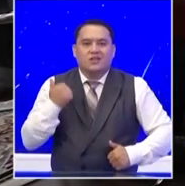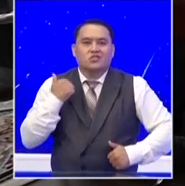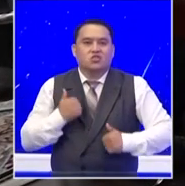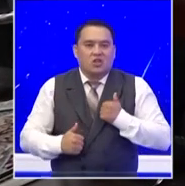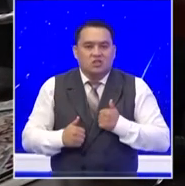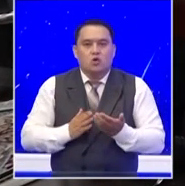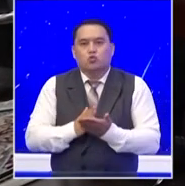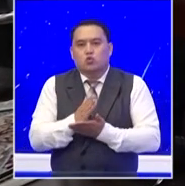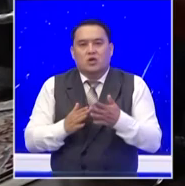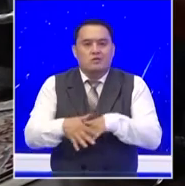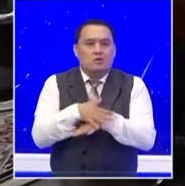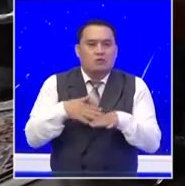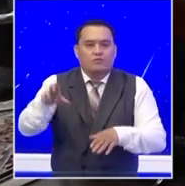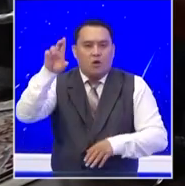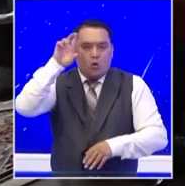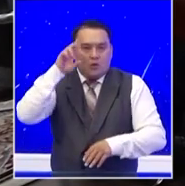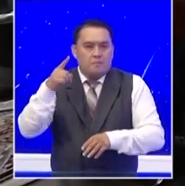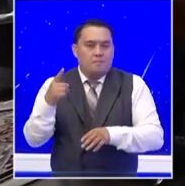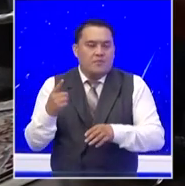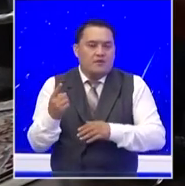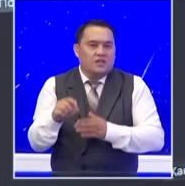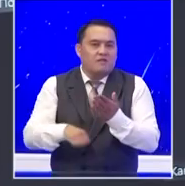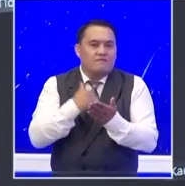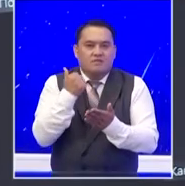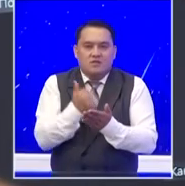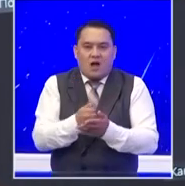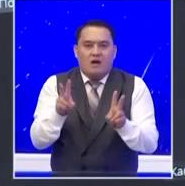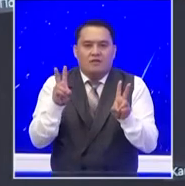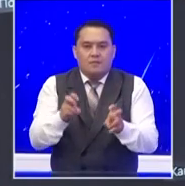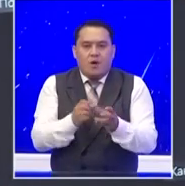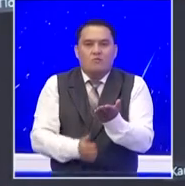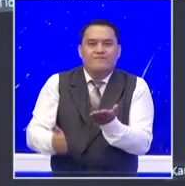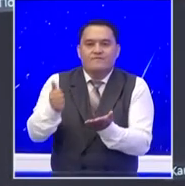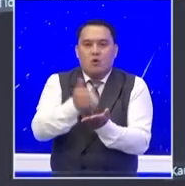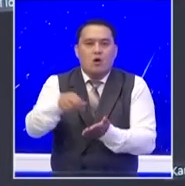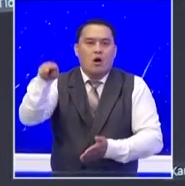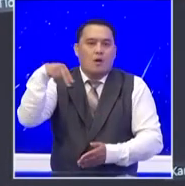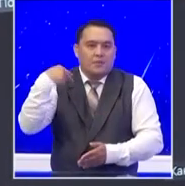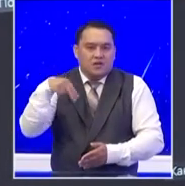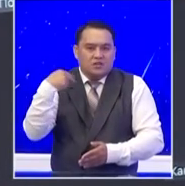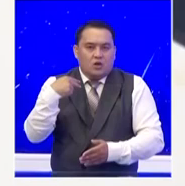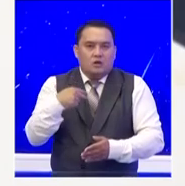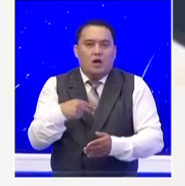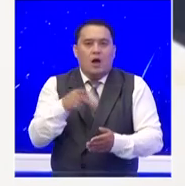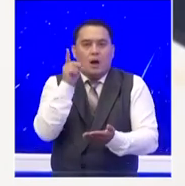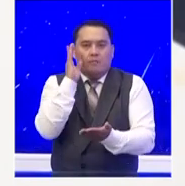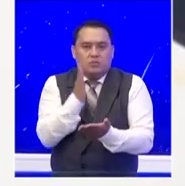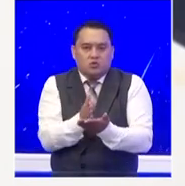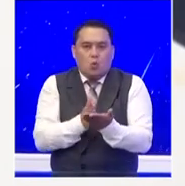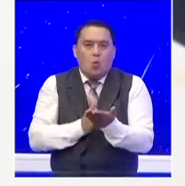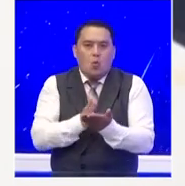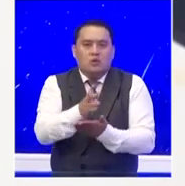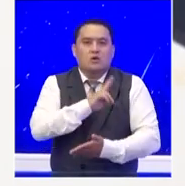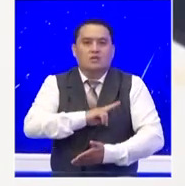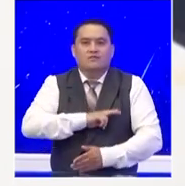честь. Служение народу и государству превыше всего. Провозглашенный главой государства принцип взят за основу